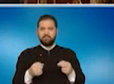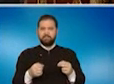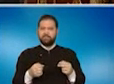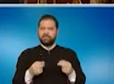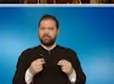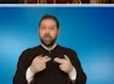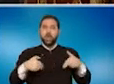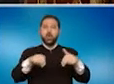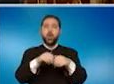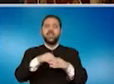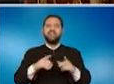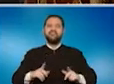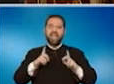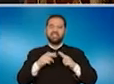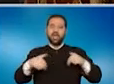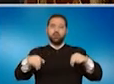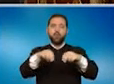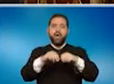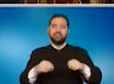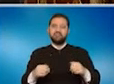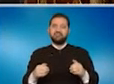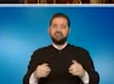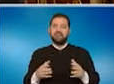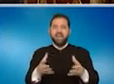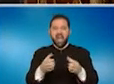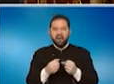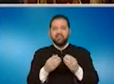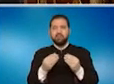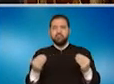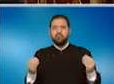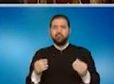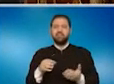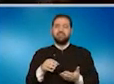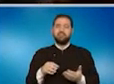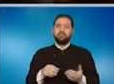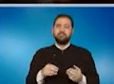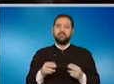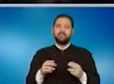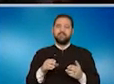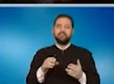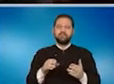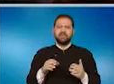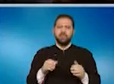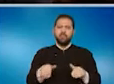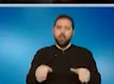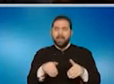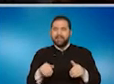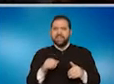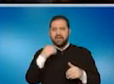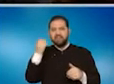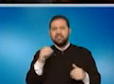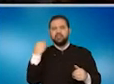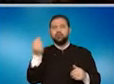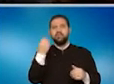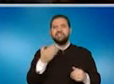cu mult mai mult decât viața pe care o ducea, ceea ce nici el nu gândea, că va ajunge într-o bună zi să, ca viața lui să